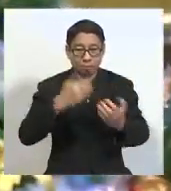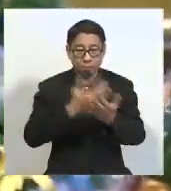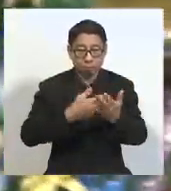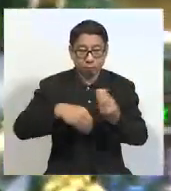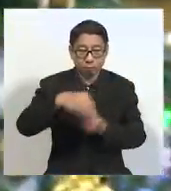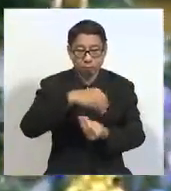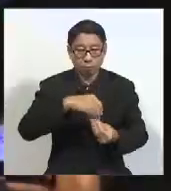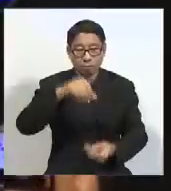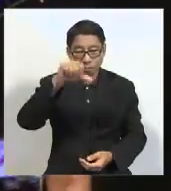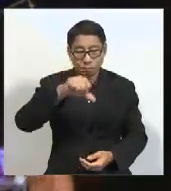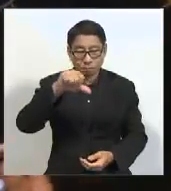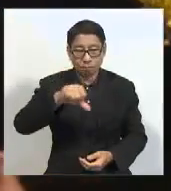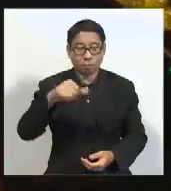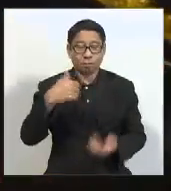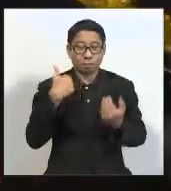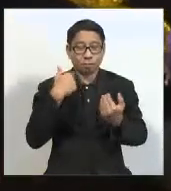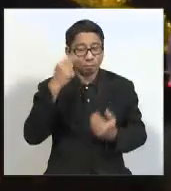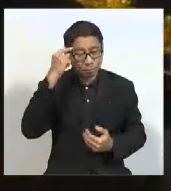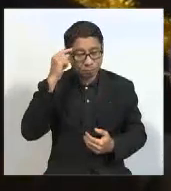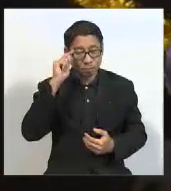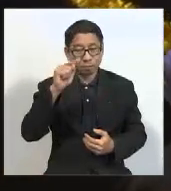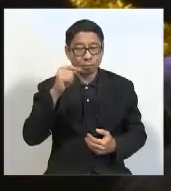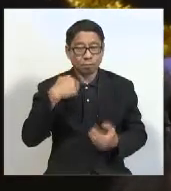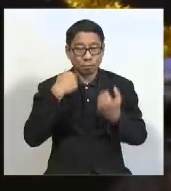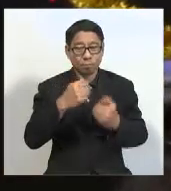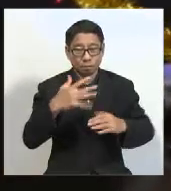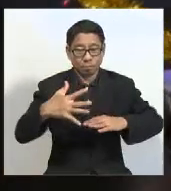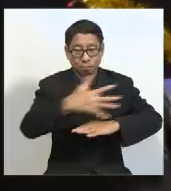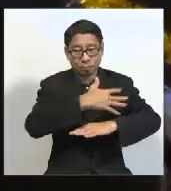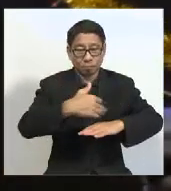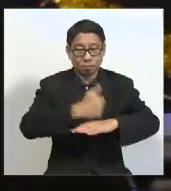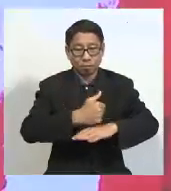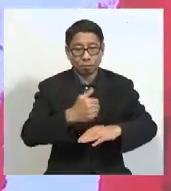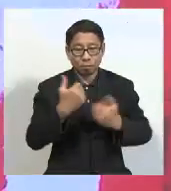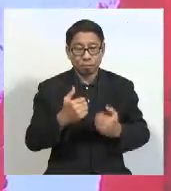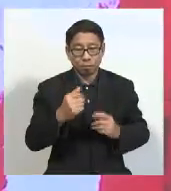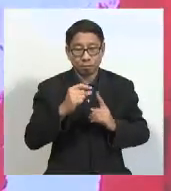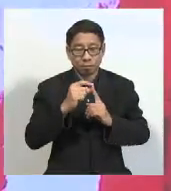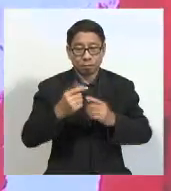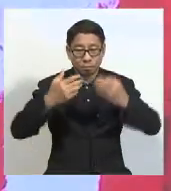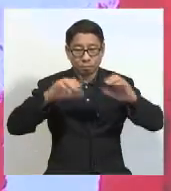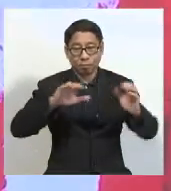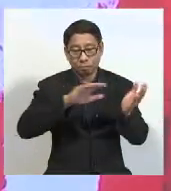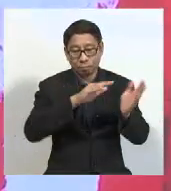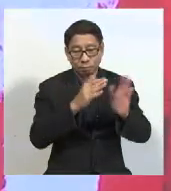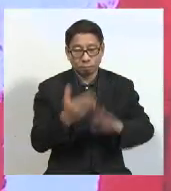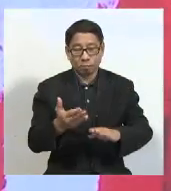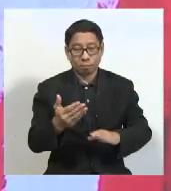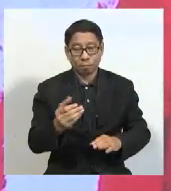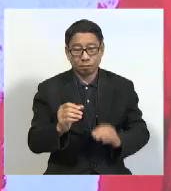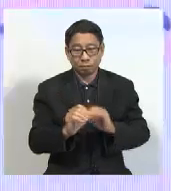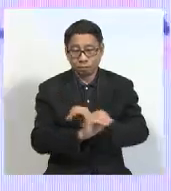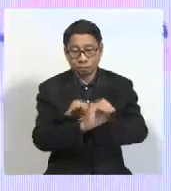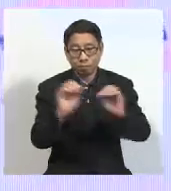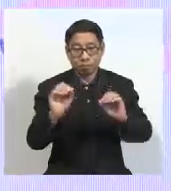ที่ยังไม่ดีมากนักนะคะแล้วก็ต้องคำนึงถึงประสิทธิภาพทางด้านการเมืองจะไม่มีคำว่ารัฐบาลล่มหรือแพแตกอ